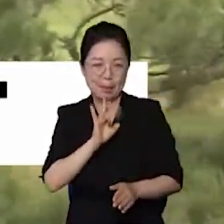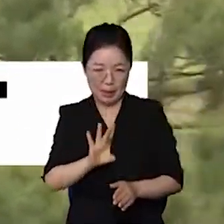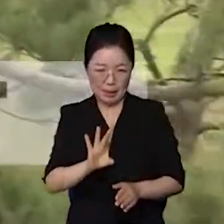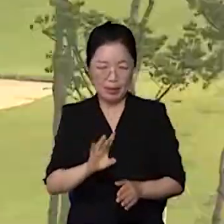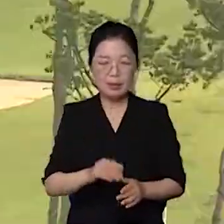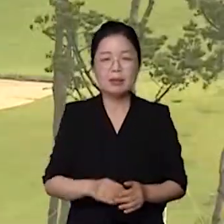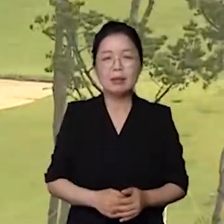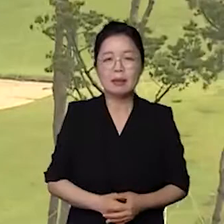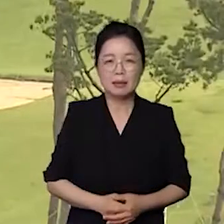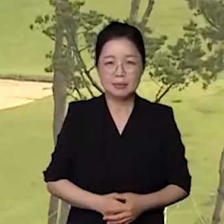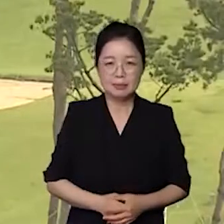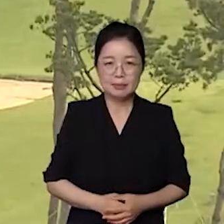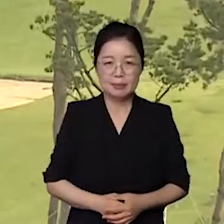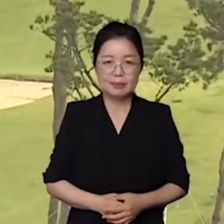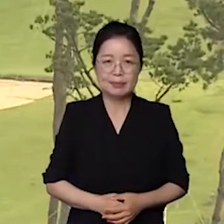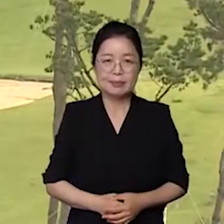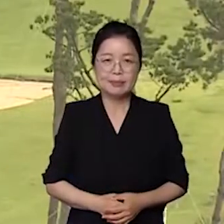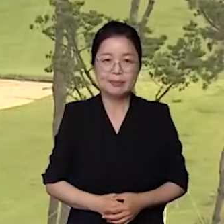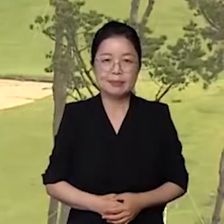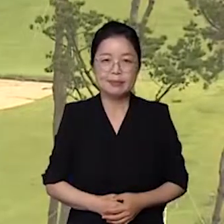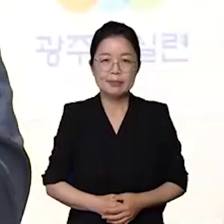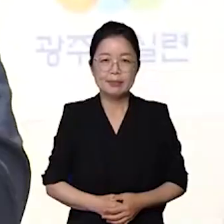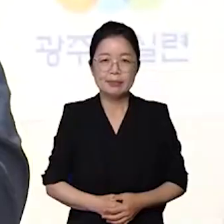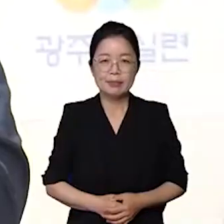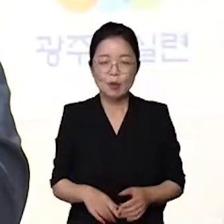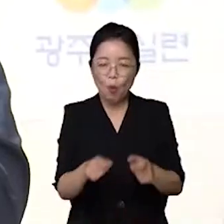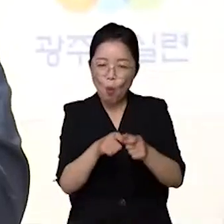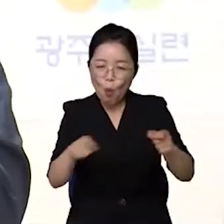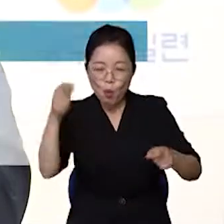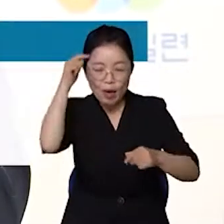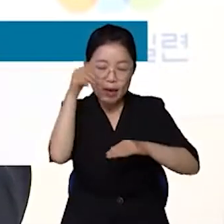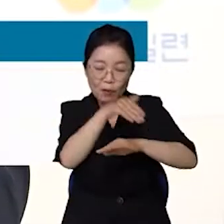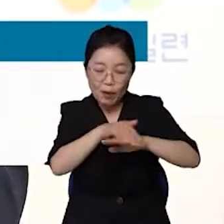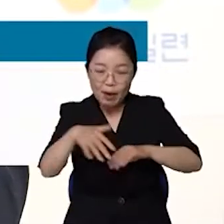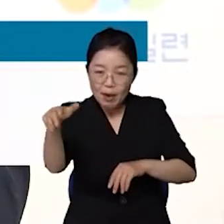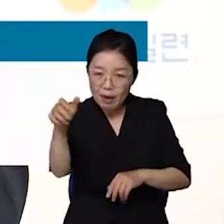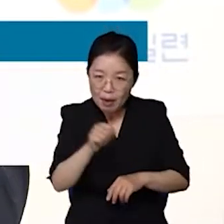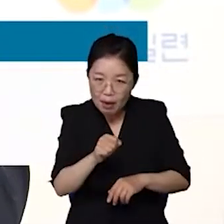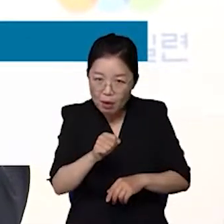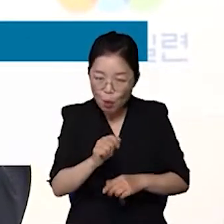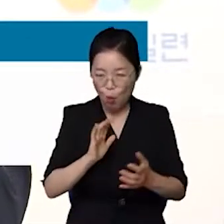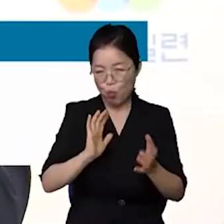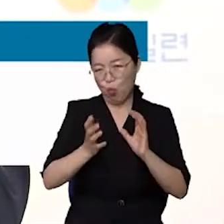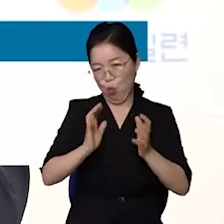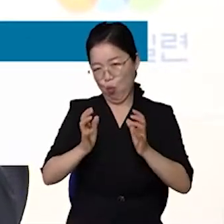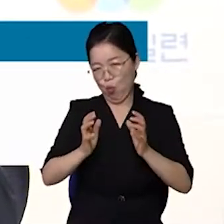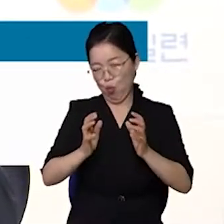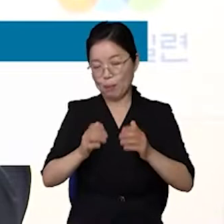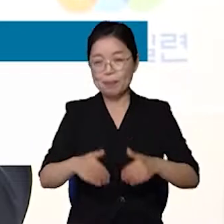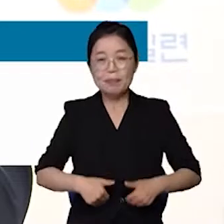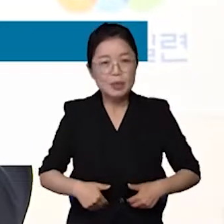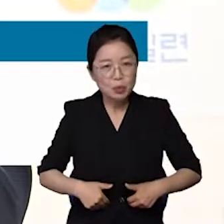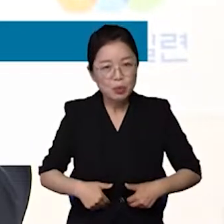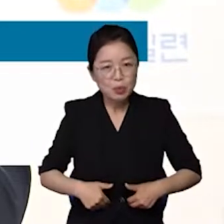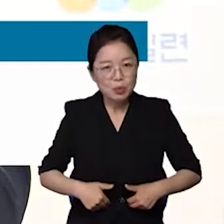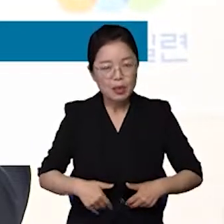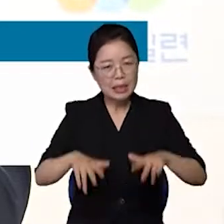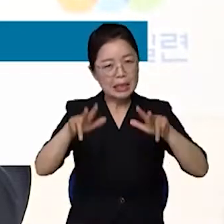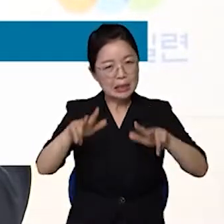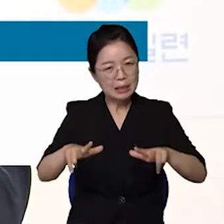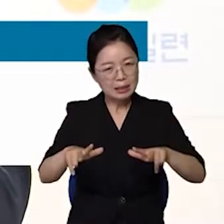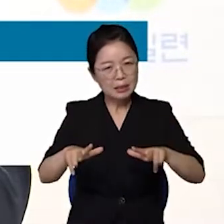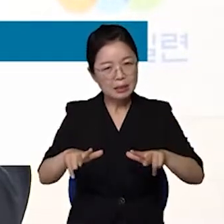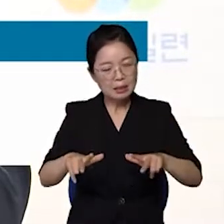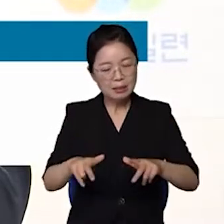주요 원인으로 지적됩니다. 장기적인 계획을 가지고서 뭔가 논의를 통해서 이렇게 했어야 되는데